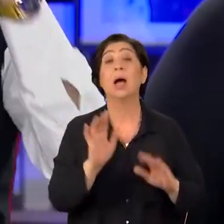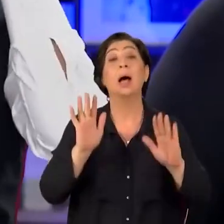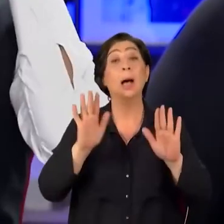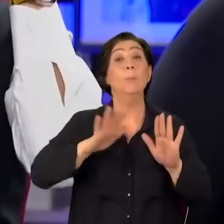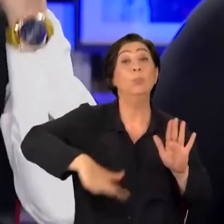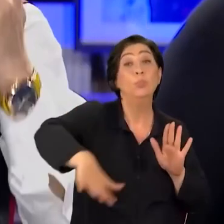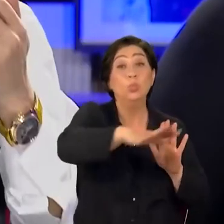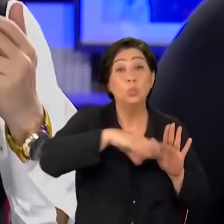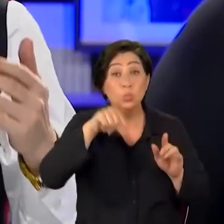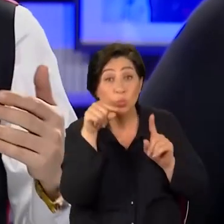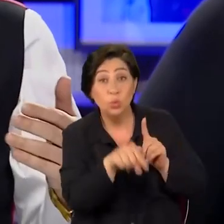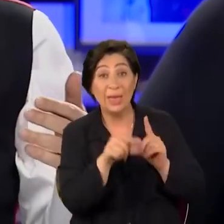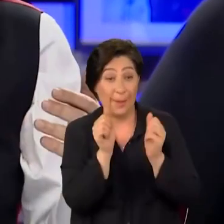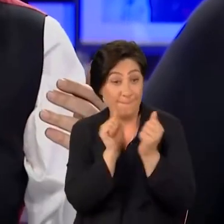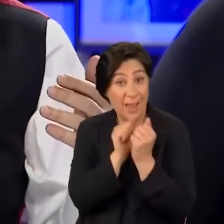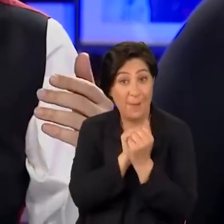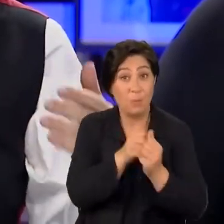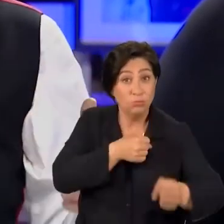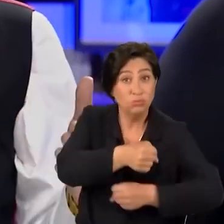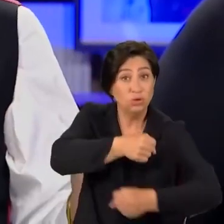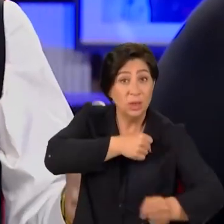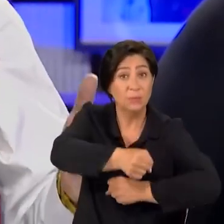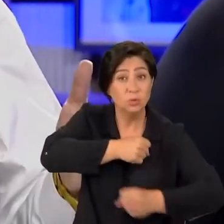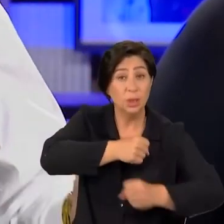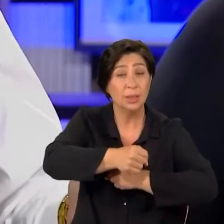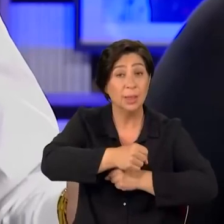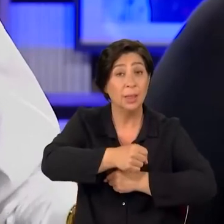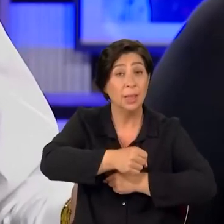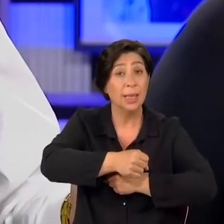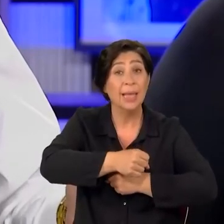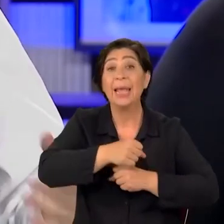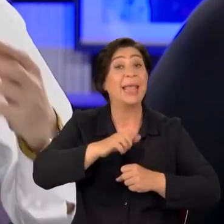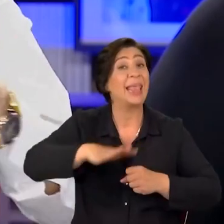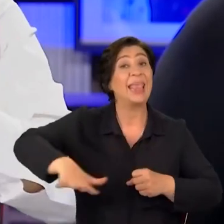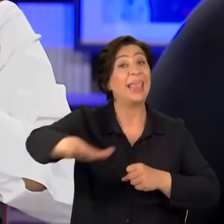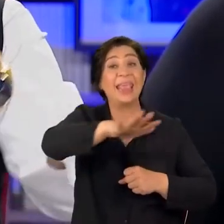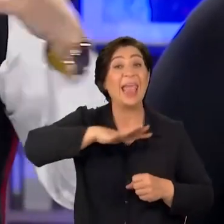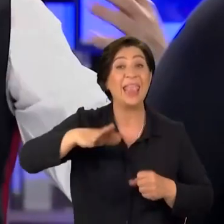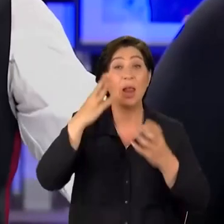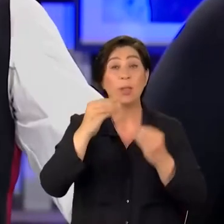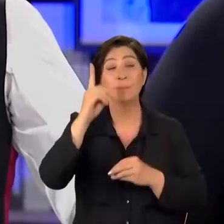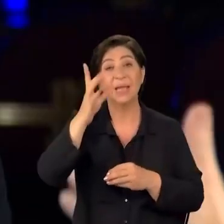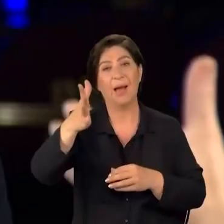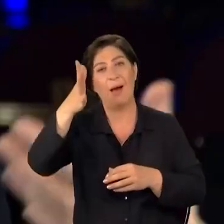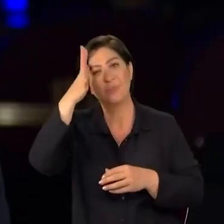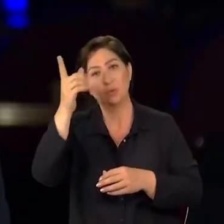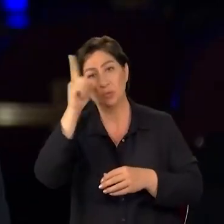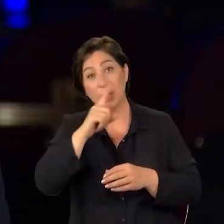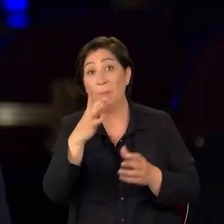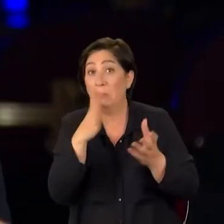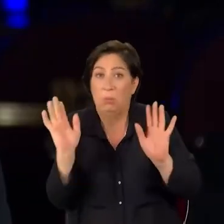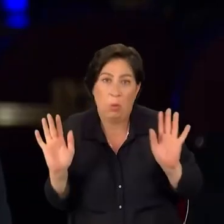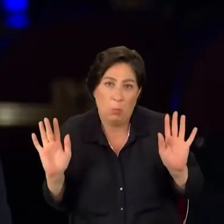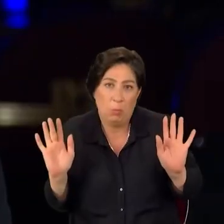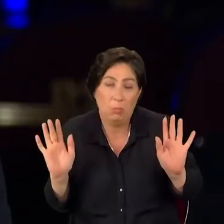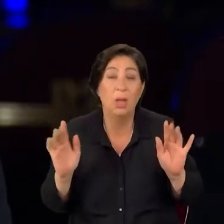da. Bütün bunlardan yana bu kadar mücadele verilirken genel olarak bir gerizekalılıktan